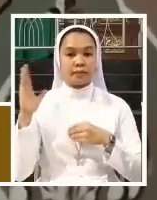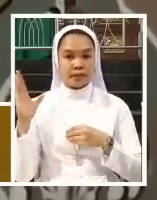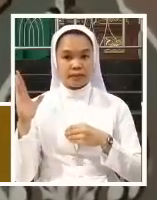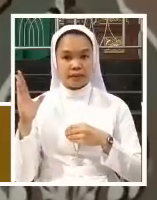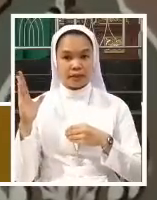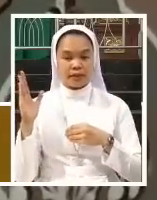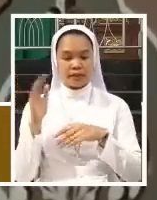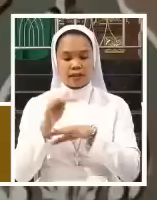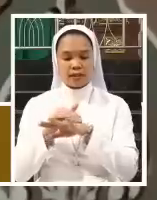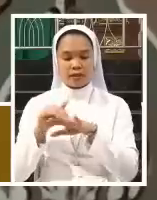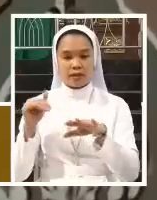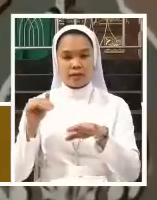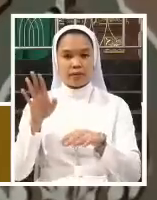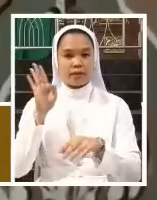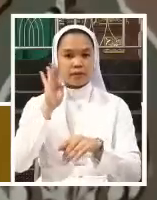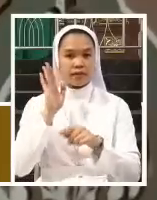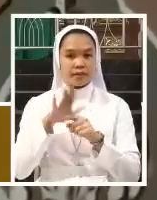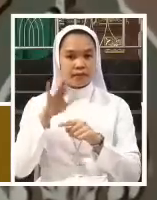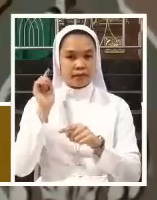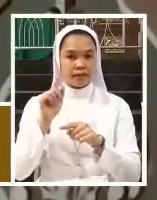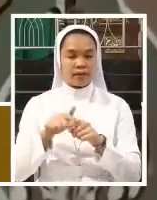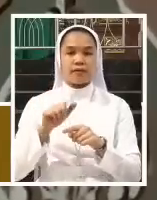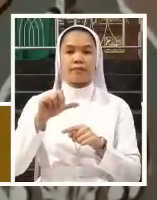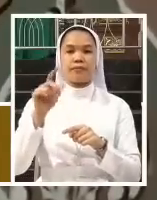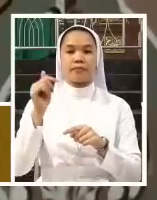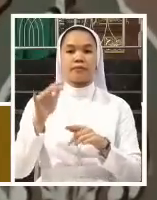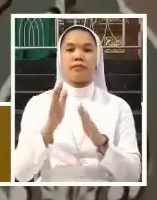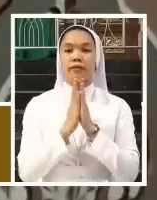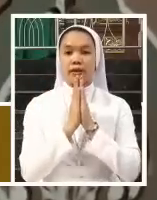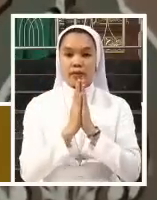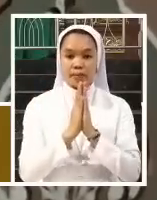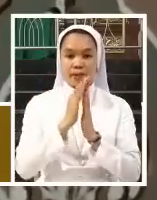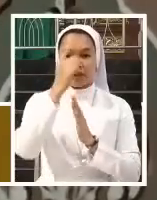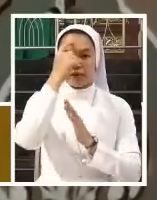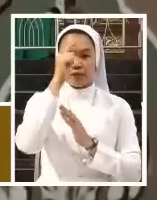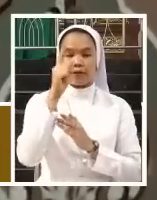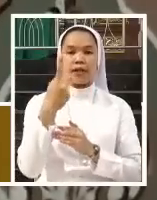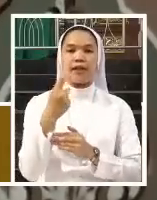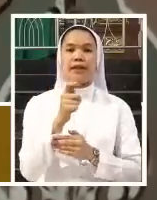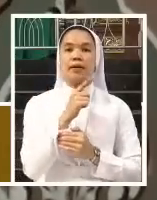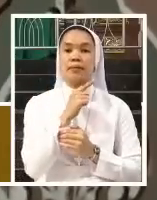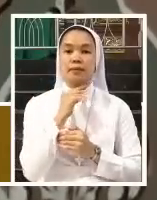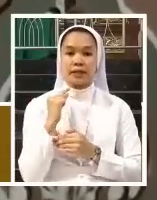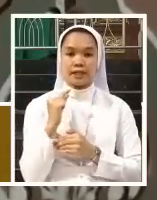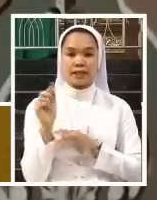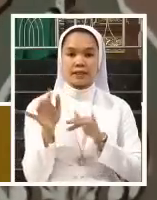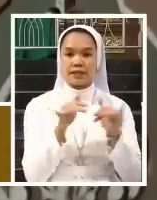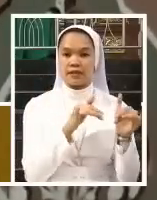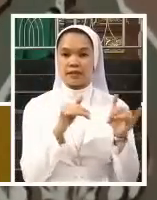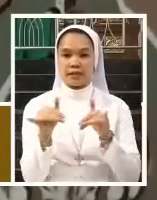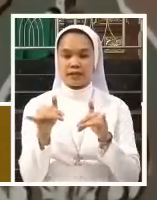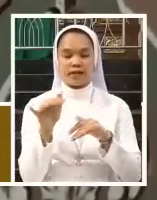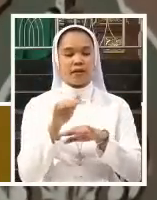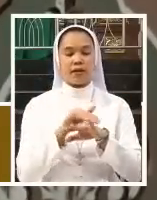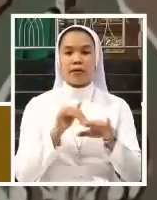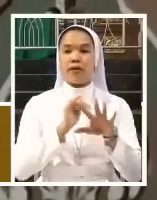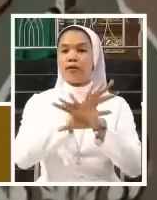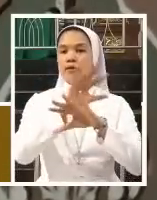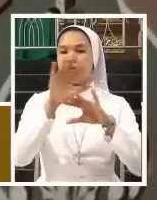Aabudan ko kamo mga tugang na laiko na ipamibig ang indong mga padi. Siring man aapodan ko kamong